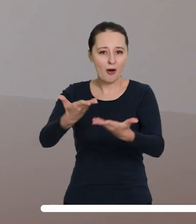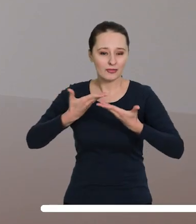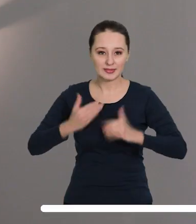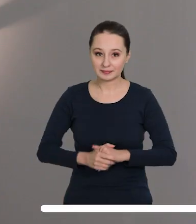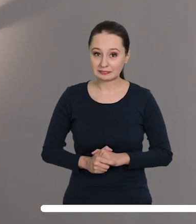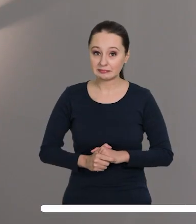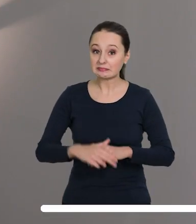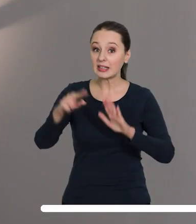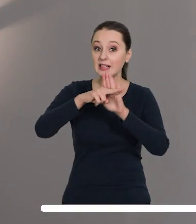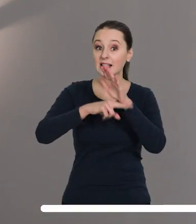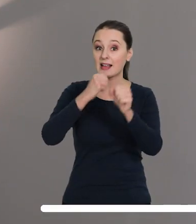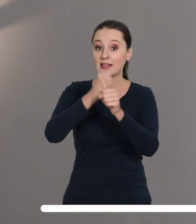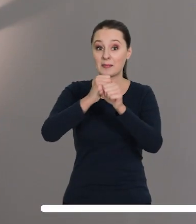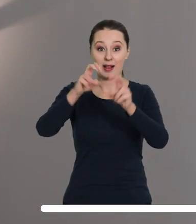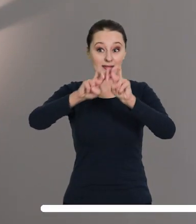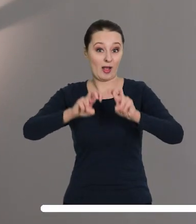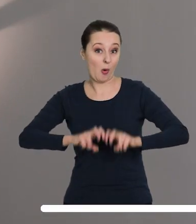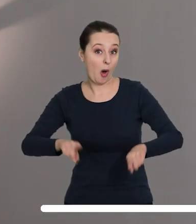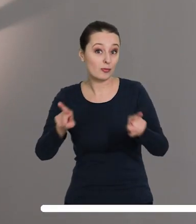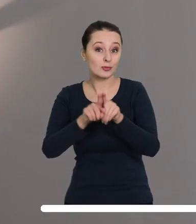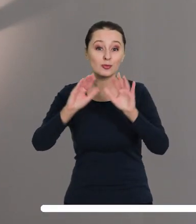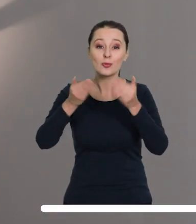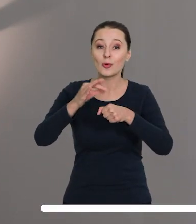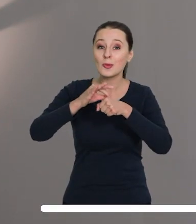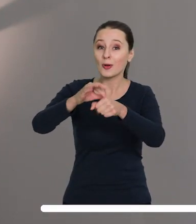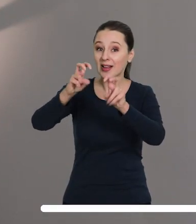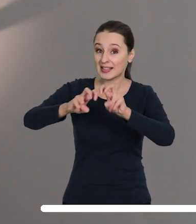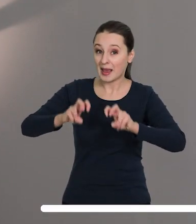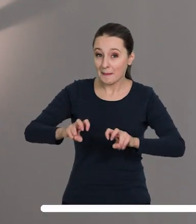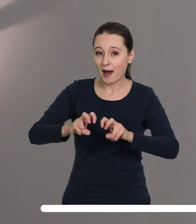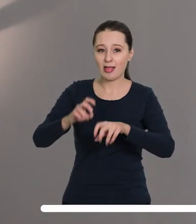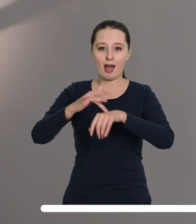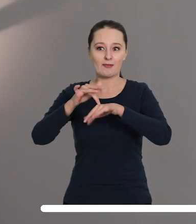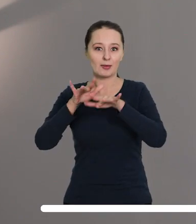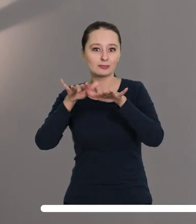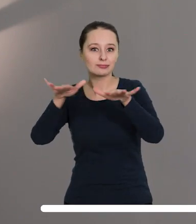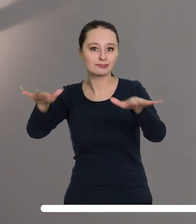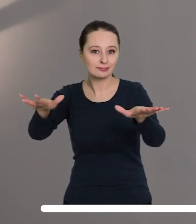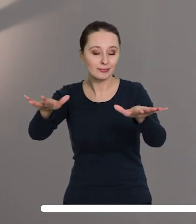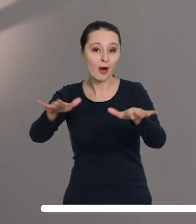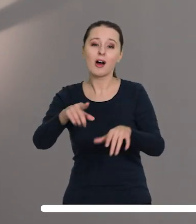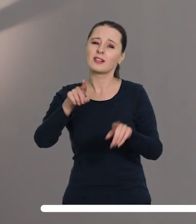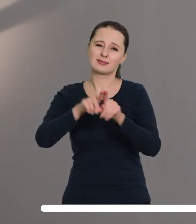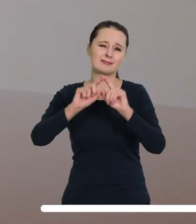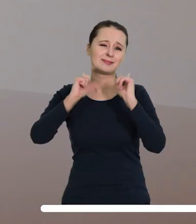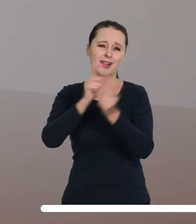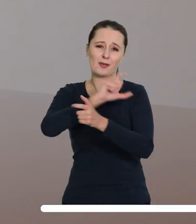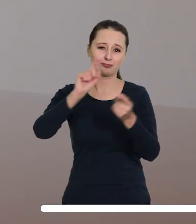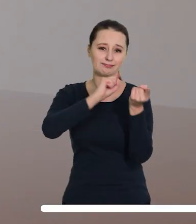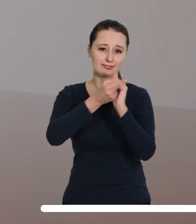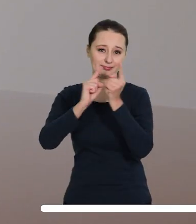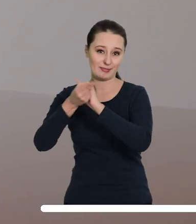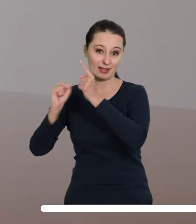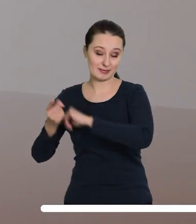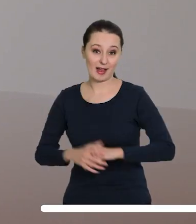działamy. Zasady pracy naukowców oraz sposoby prowadzenia badań i popularyzacji wniosków z nich płynących